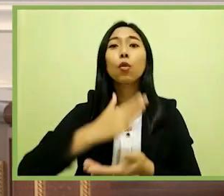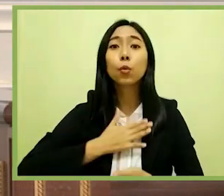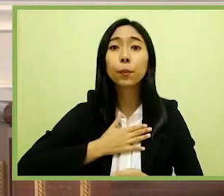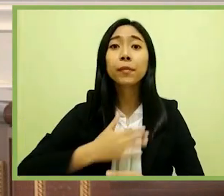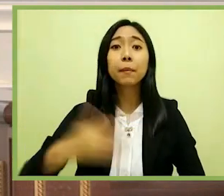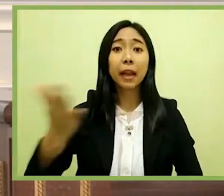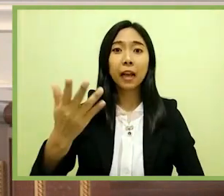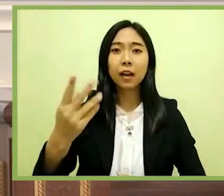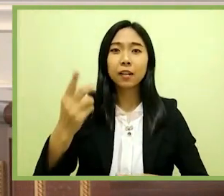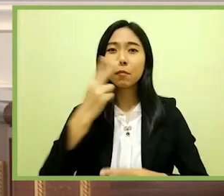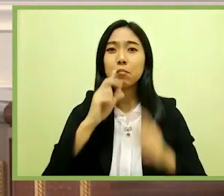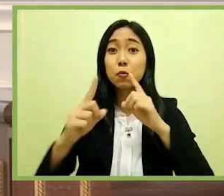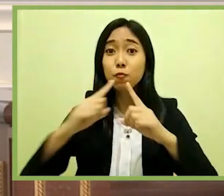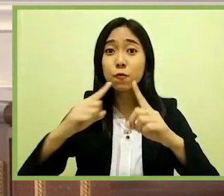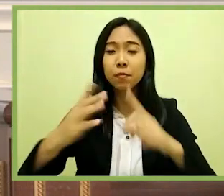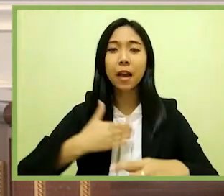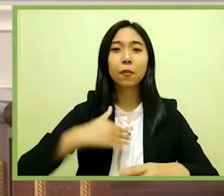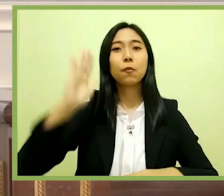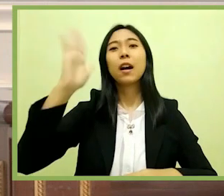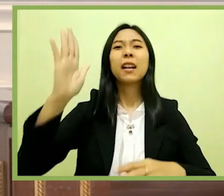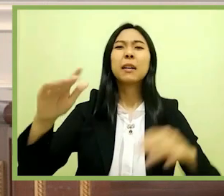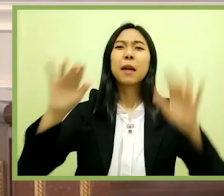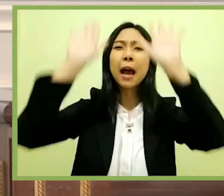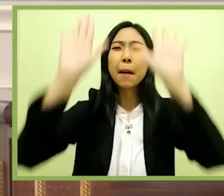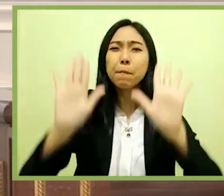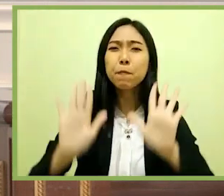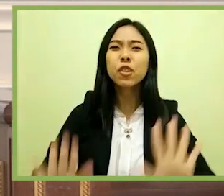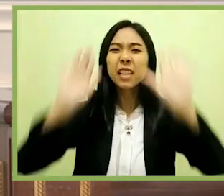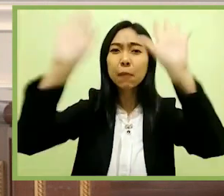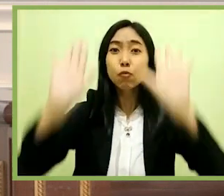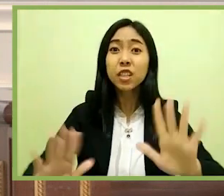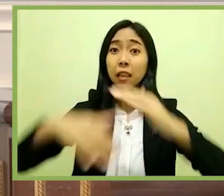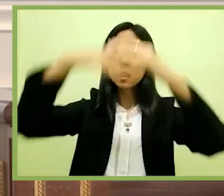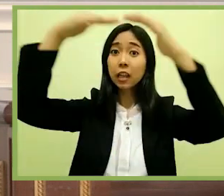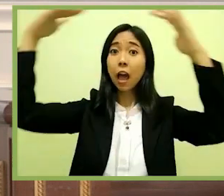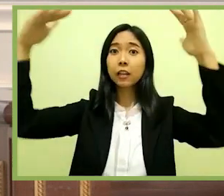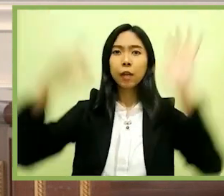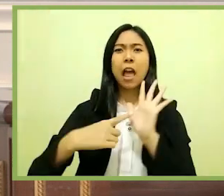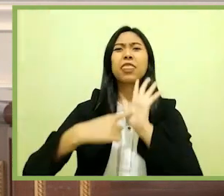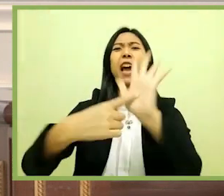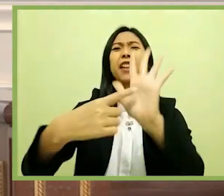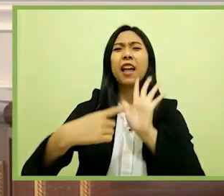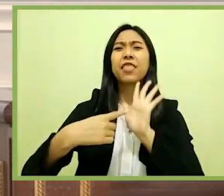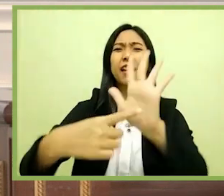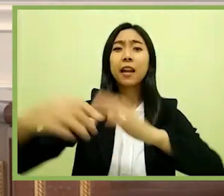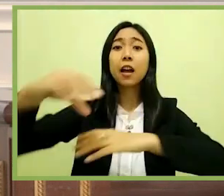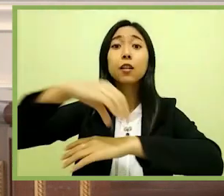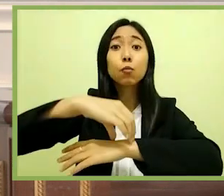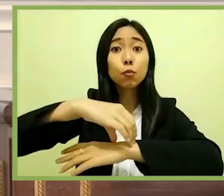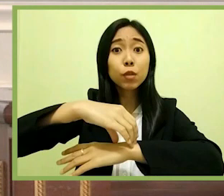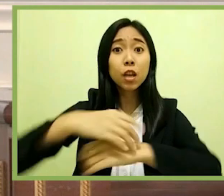bernubuat. Dan aku akan mengadakan mujizat-mujizat di atas, di langit, dan tanda-tanda di bawah di bumi, darah dan